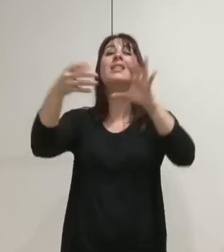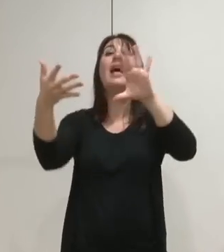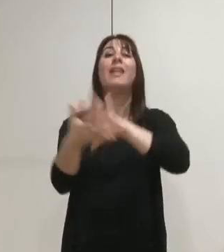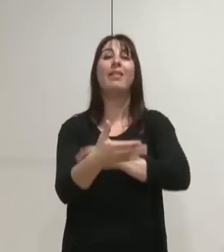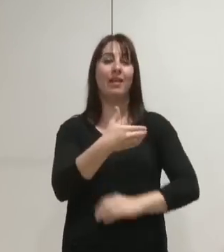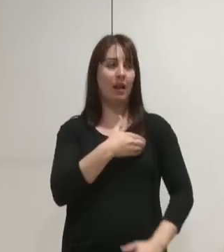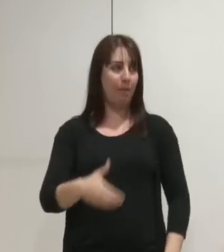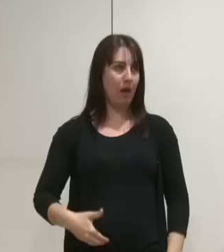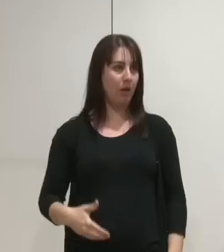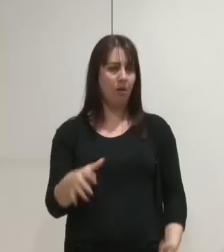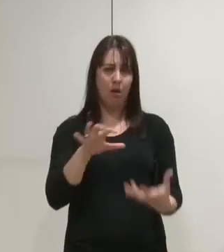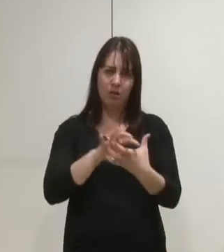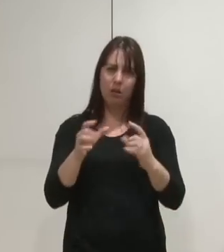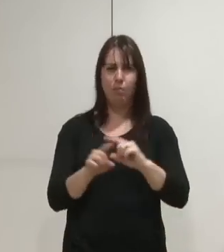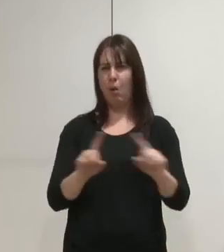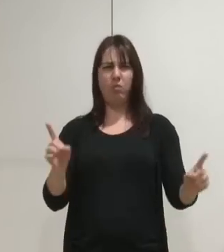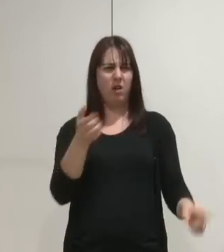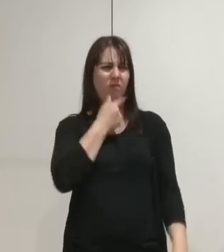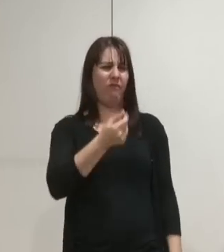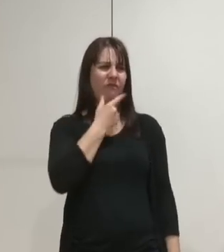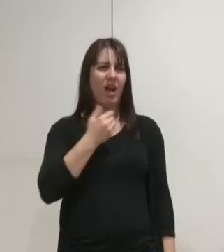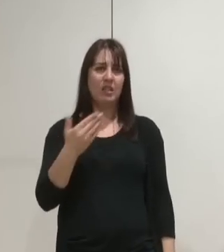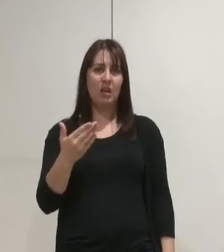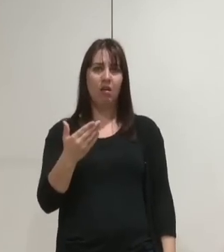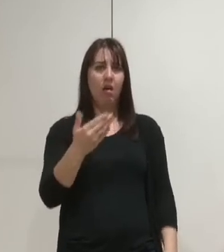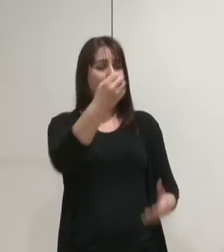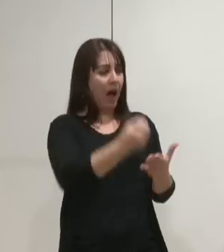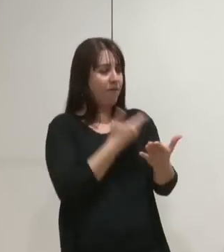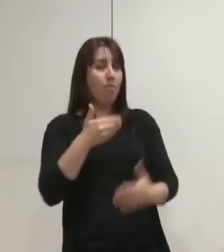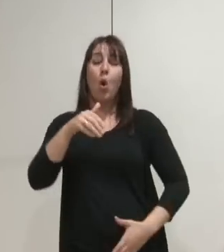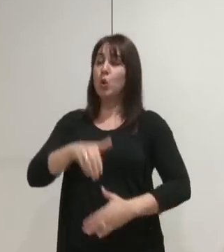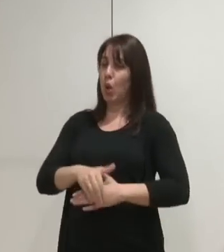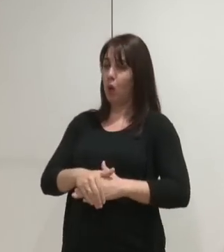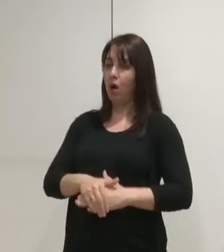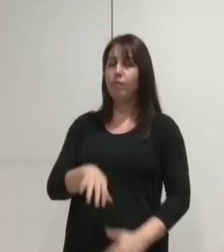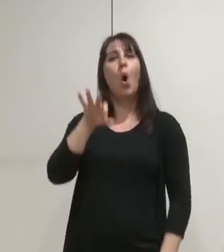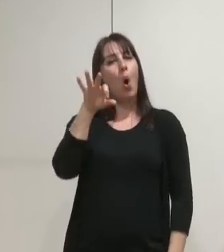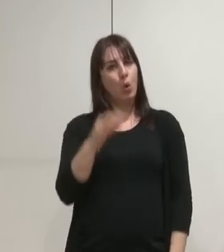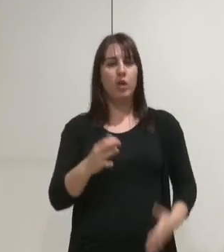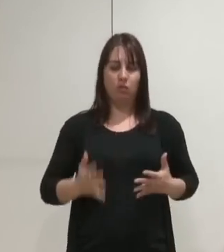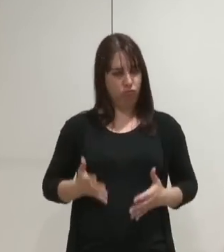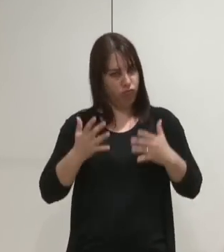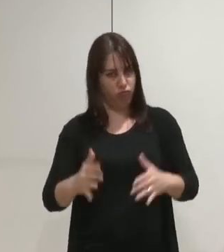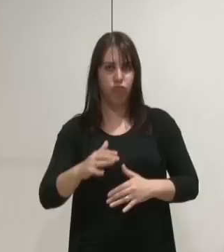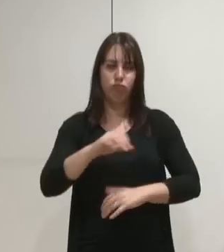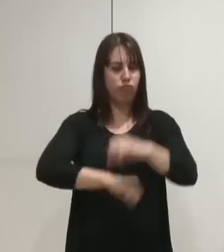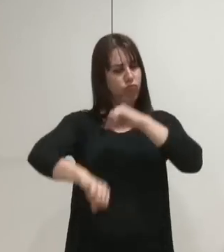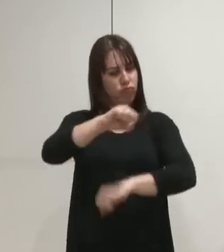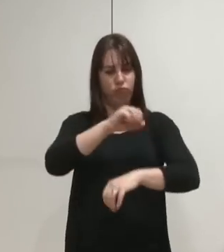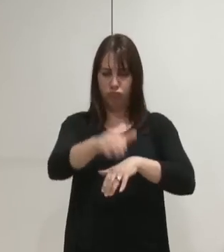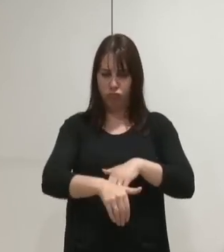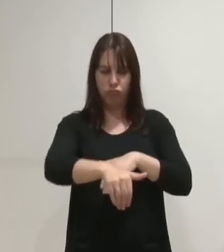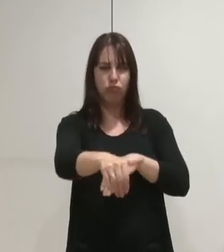ville c'est pas compliqué c'est très simple vous nous dites ce soir oui nous nous engageons à le faire à